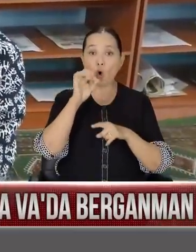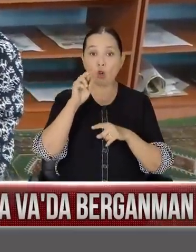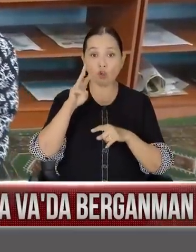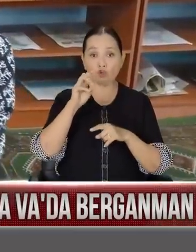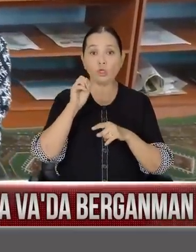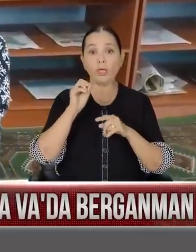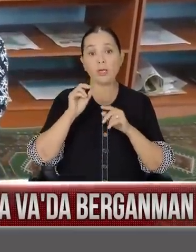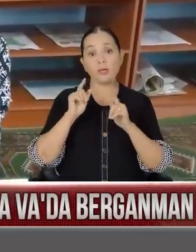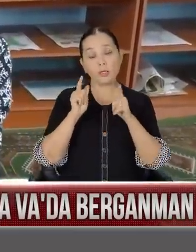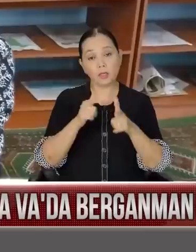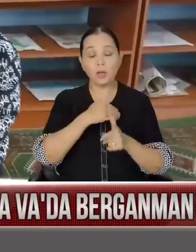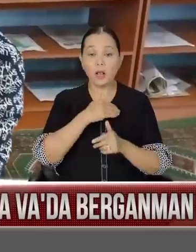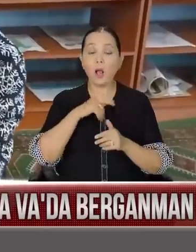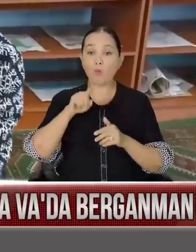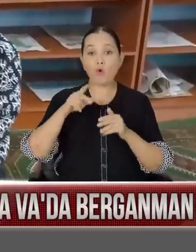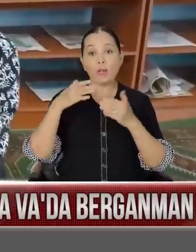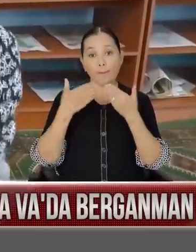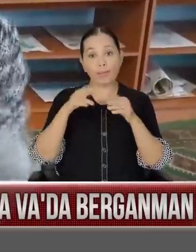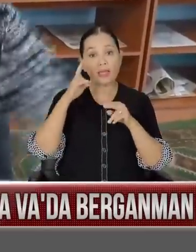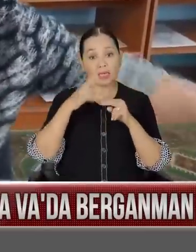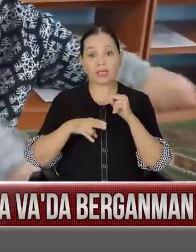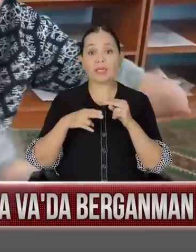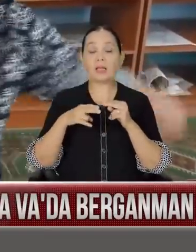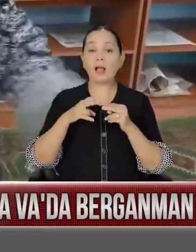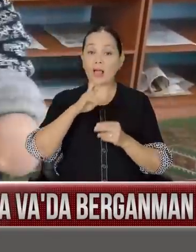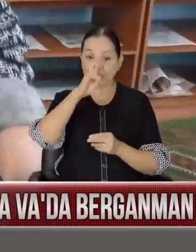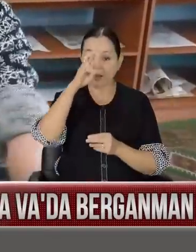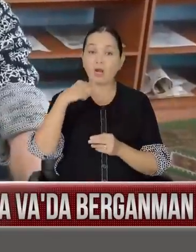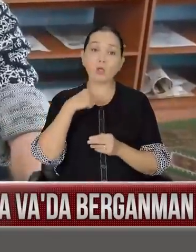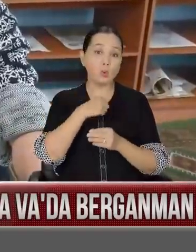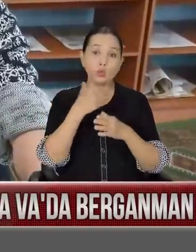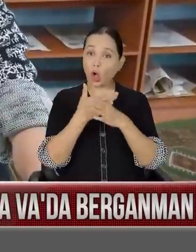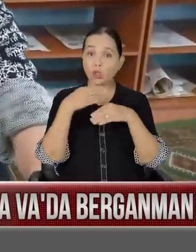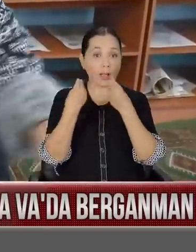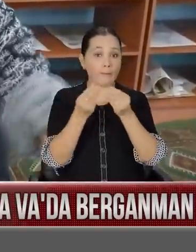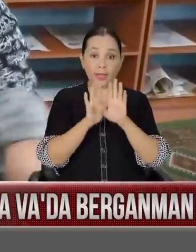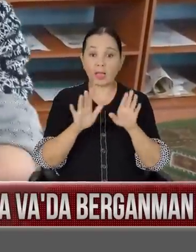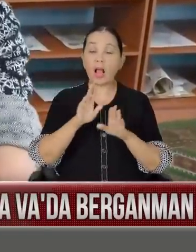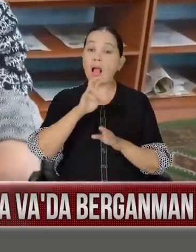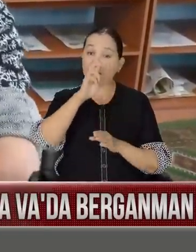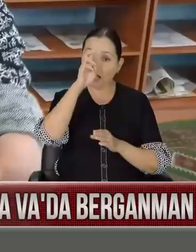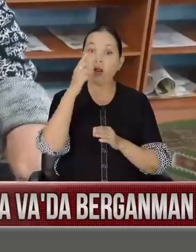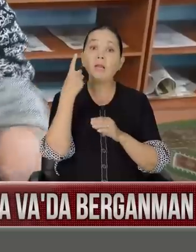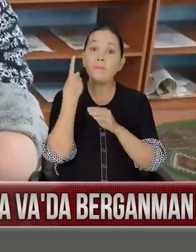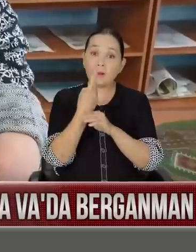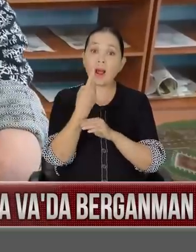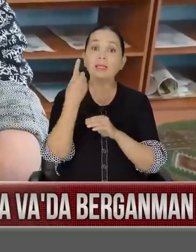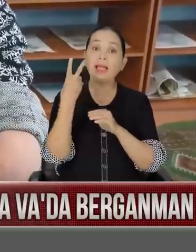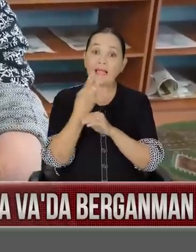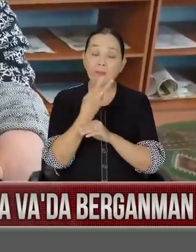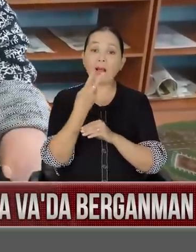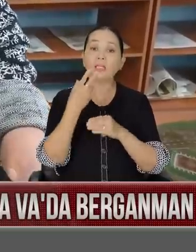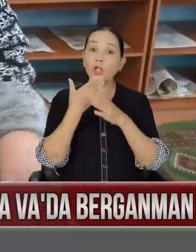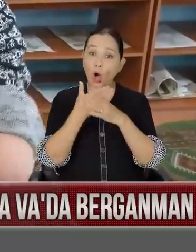ma'lumishga. Mendan bitirdingizki, sizga davlat bizga yordam bermaydi. Davlat bir marta yordam beradi, ikki marta